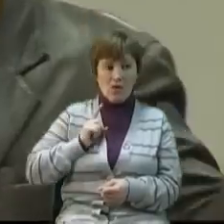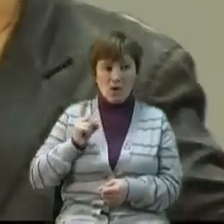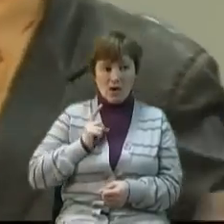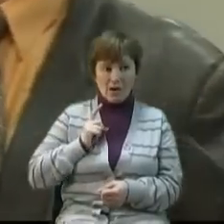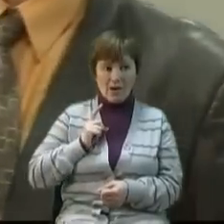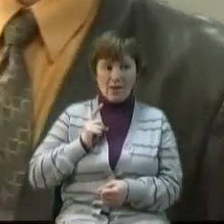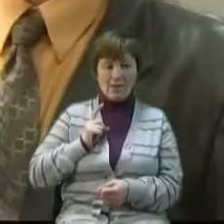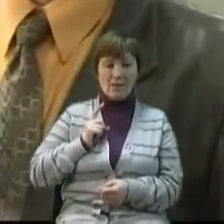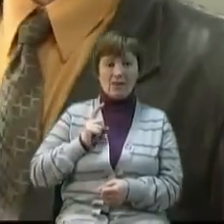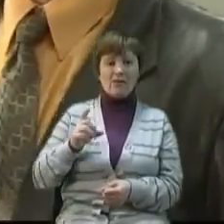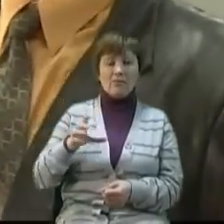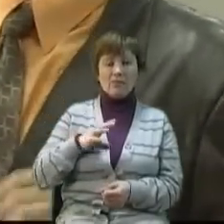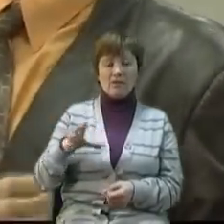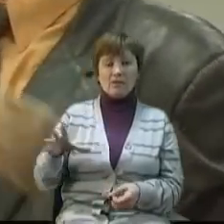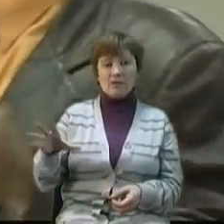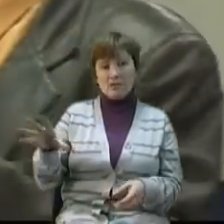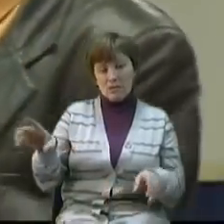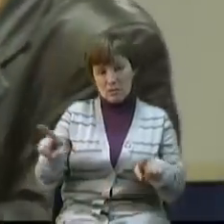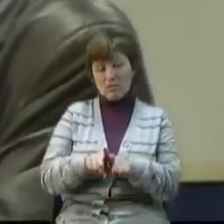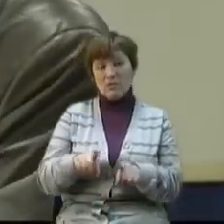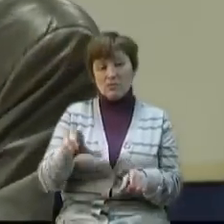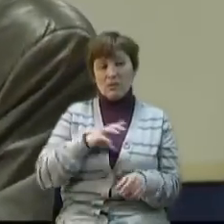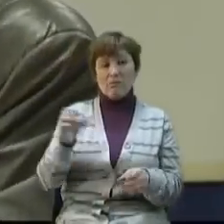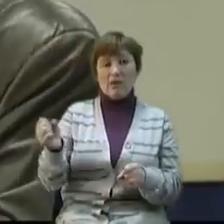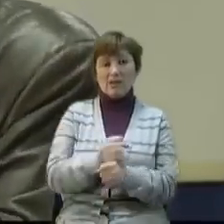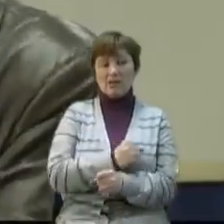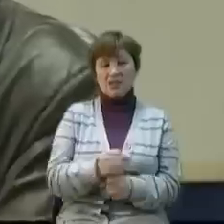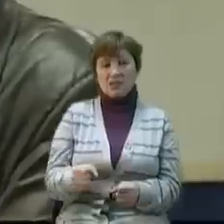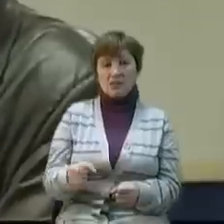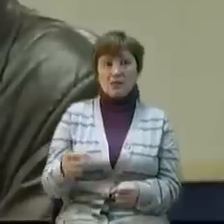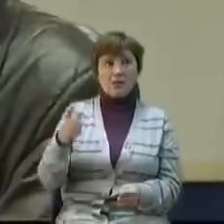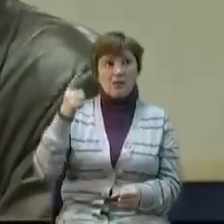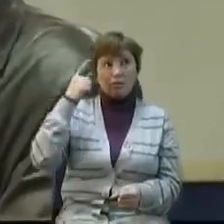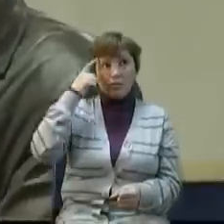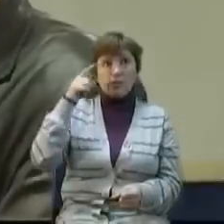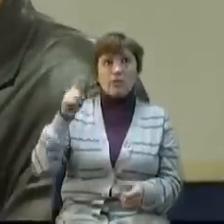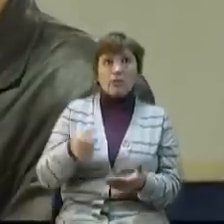стал таким же, и я понял, что он пошел в ад, и я понял, что вот